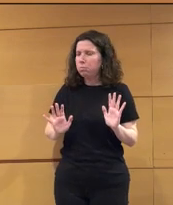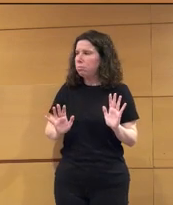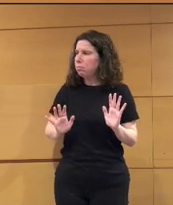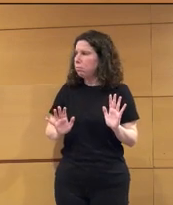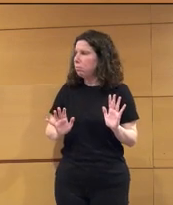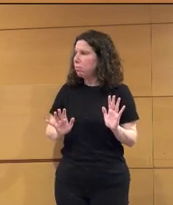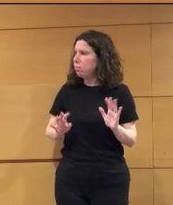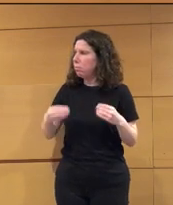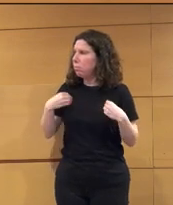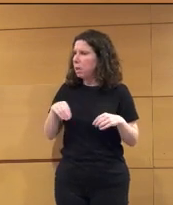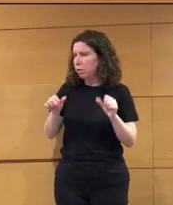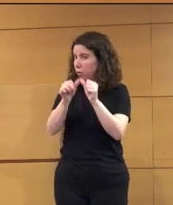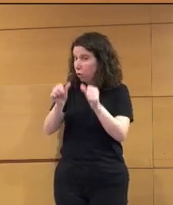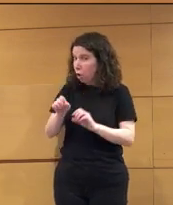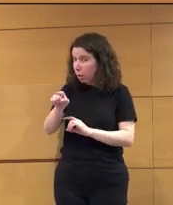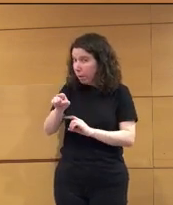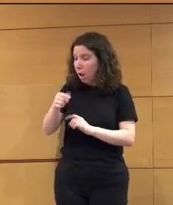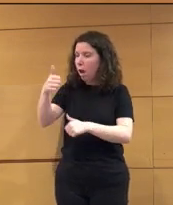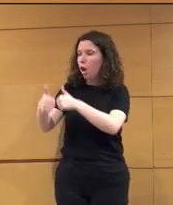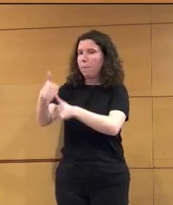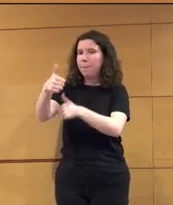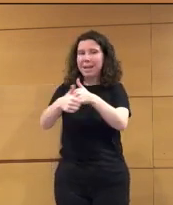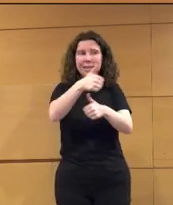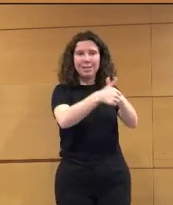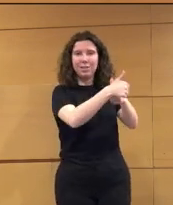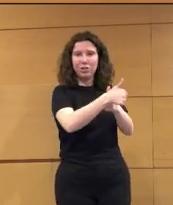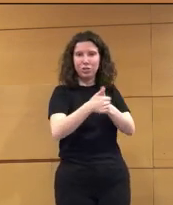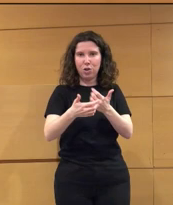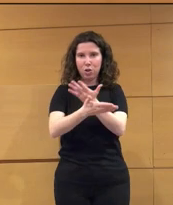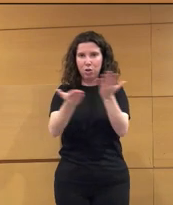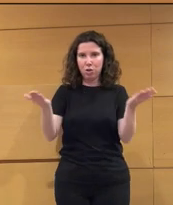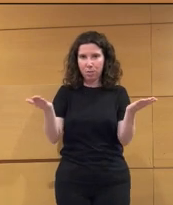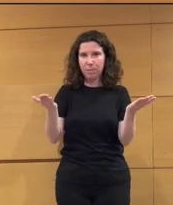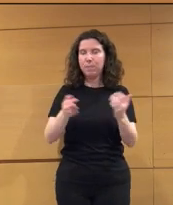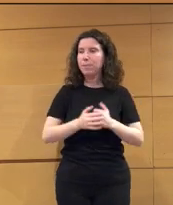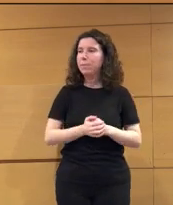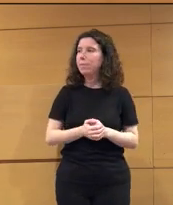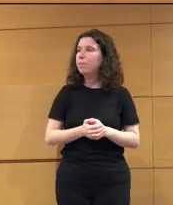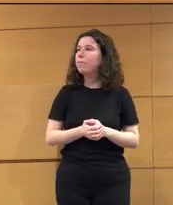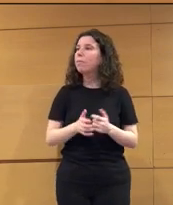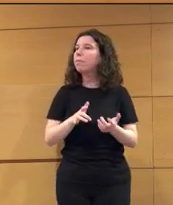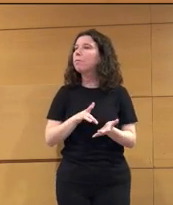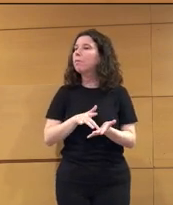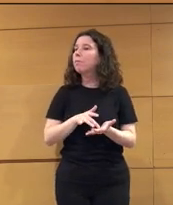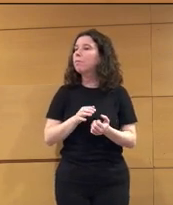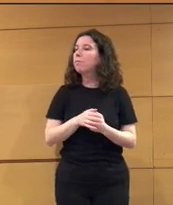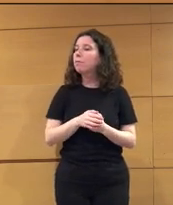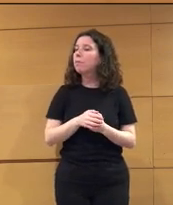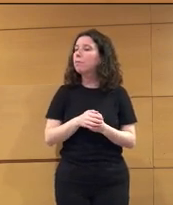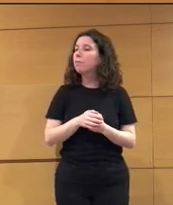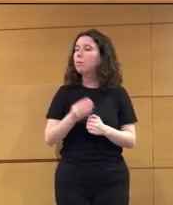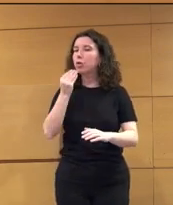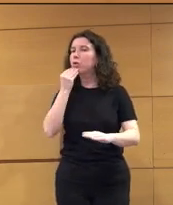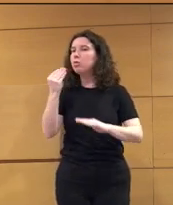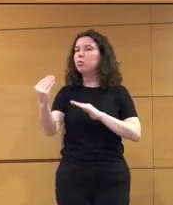la mateixa forma, diguem-ne, de les dades. I vam rebre submissions